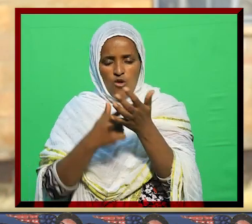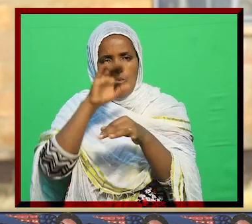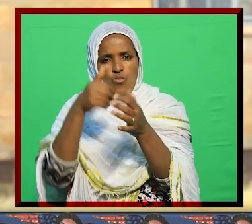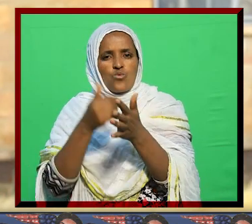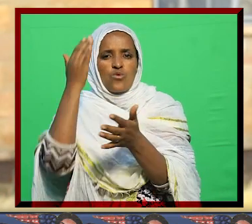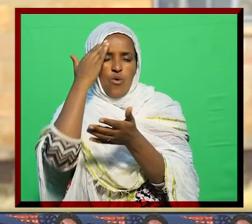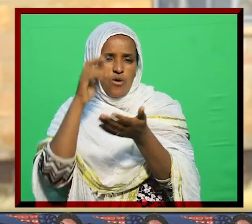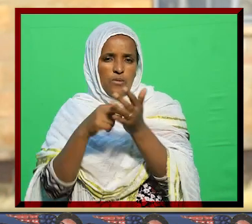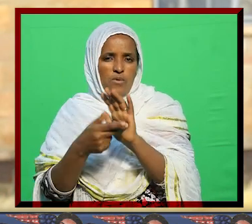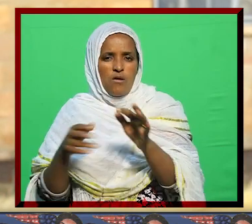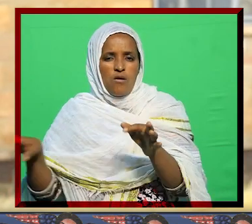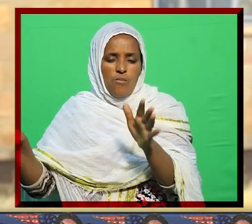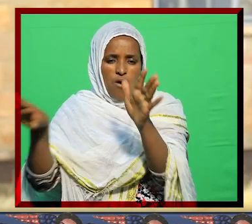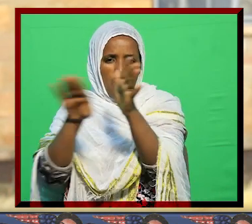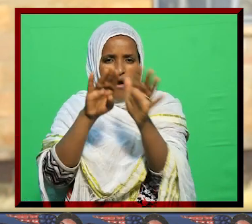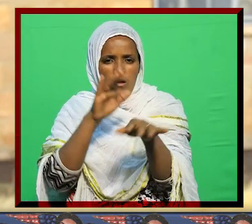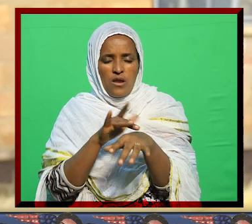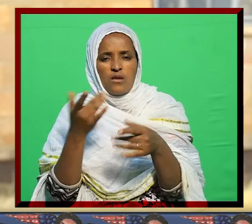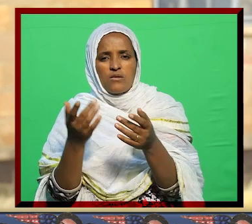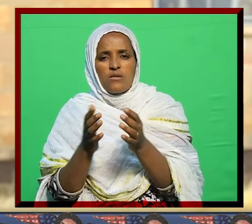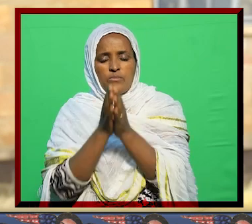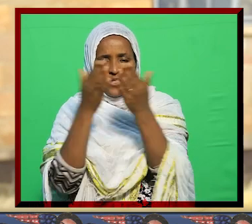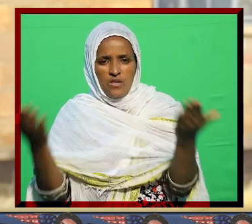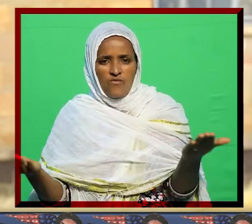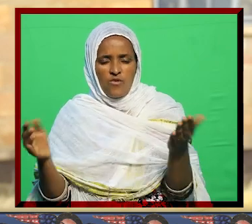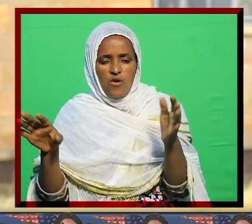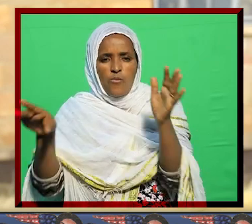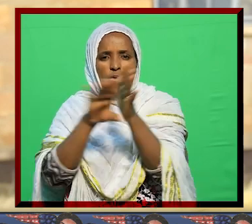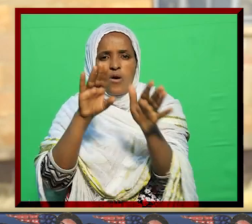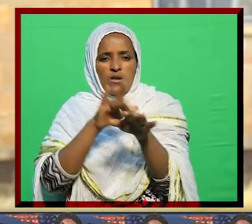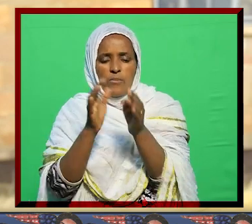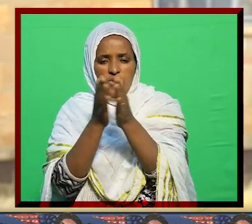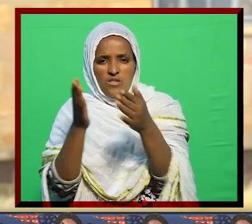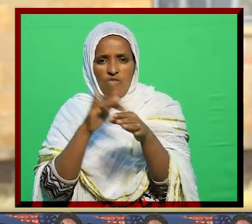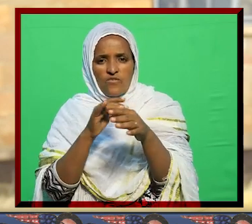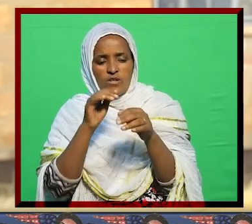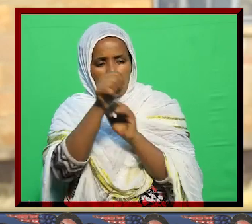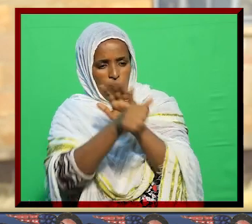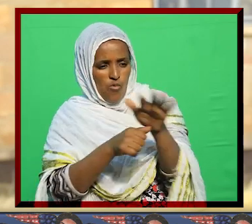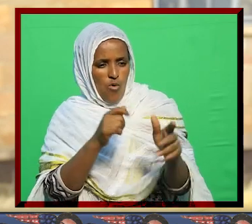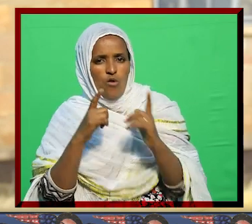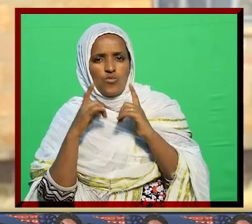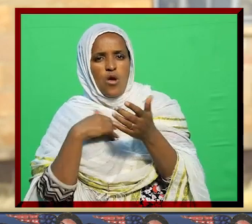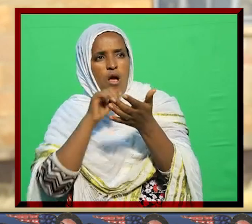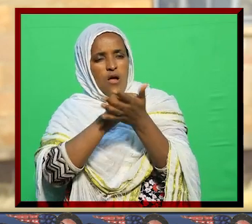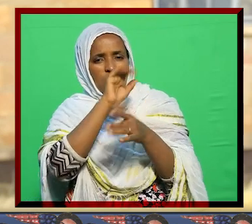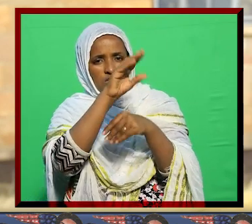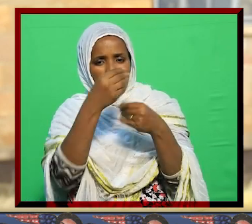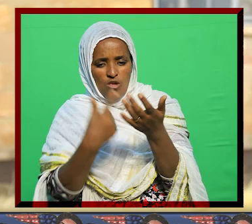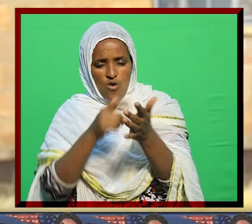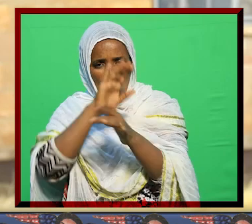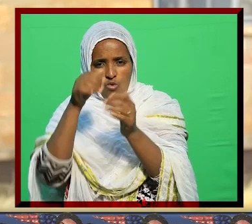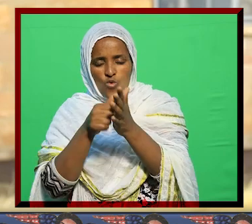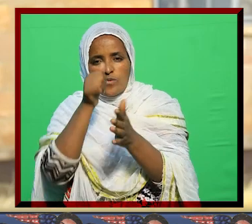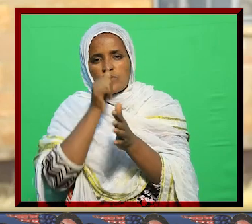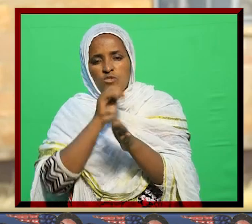ሁሉ እናውቅበታለን ማለት ነው። አሁን ባህር ላይ እና አቡነ ዘርዓወርቅ መጽሐፍ ላይ ባህራቸው በባህሩ ላይ መጽሐፍ ላይ ሸክሽገው አኖረው ነበር፣ አዳራ ሰጥተው